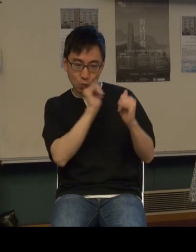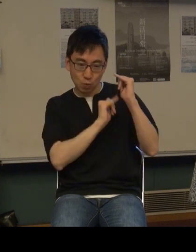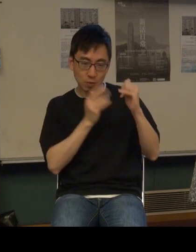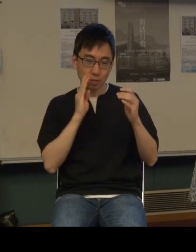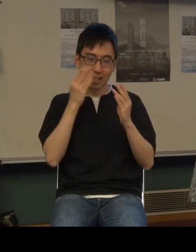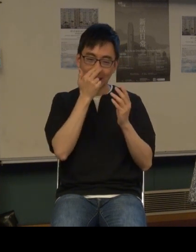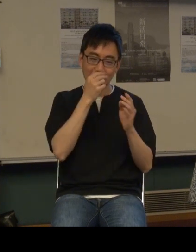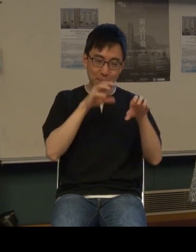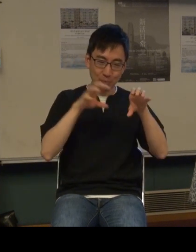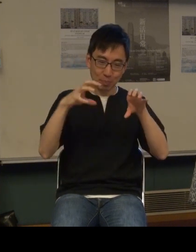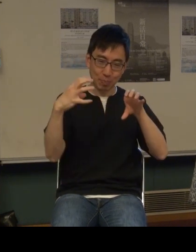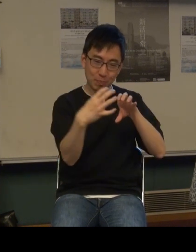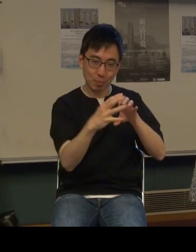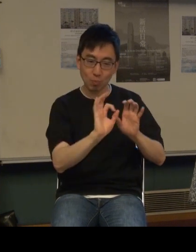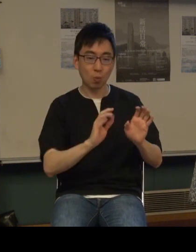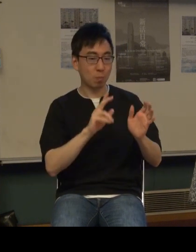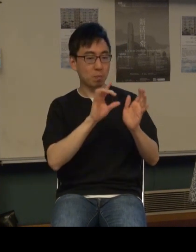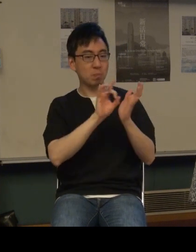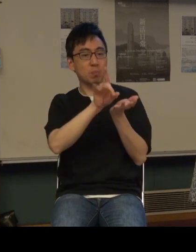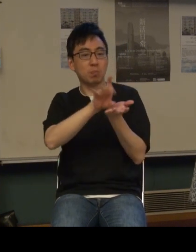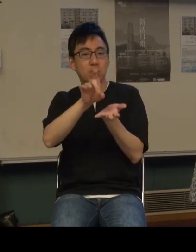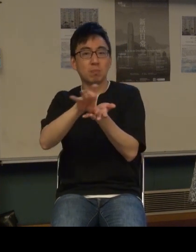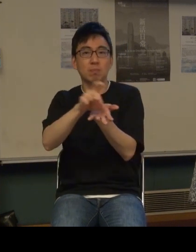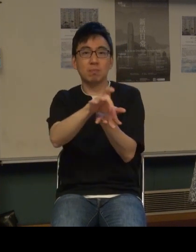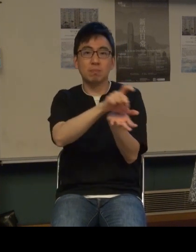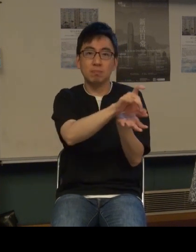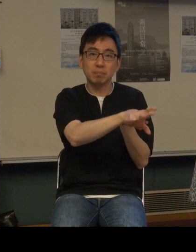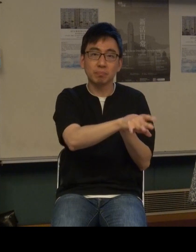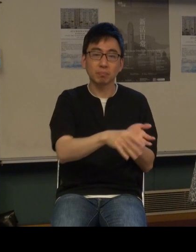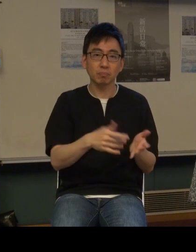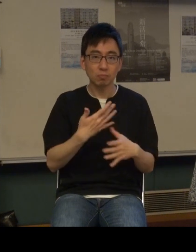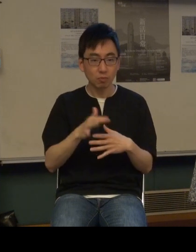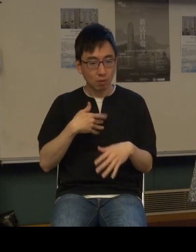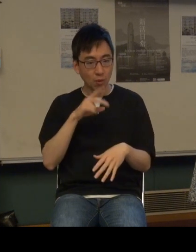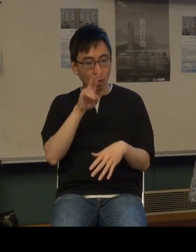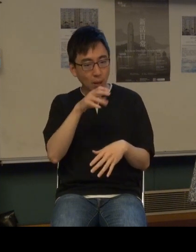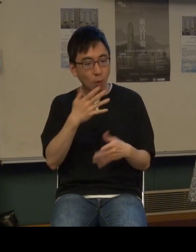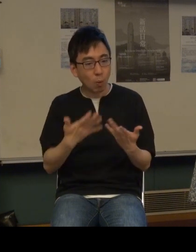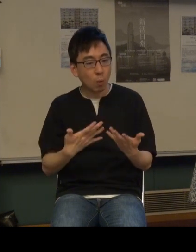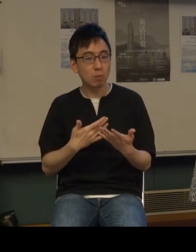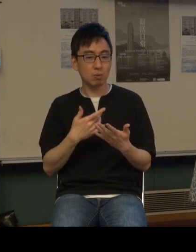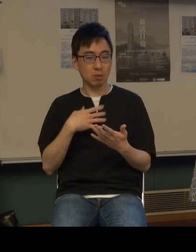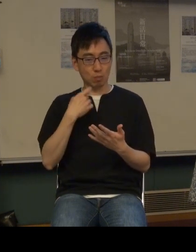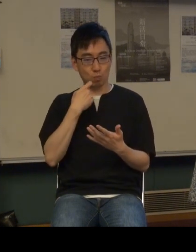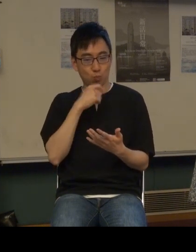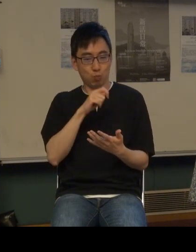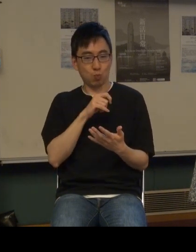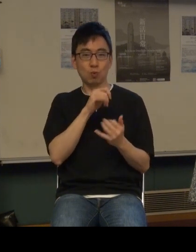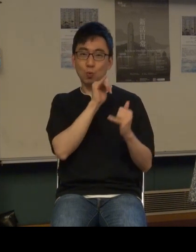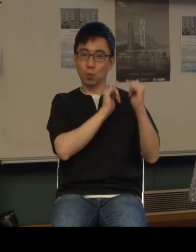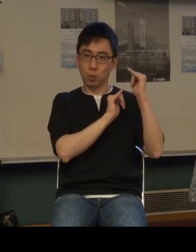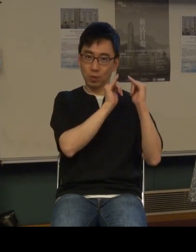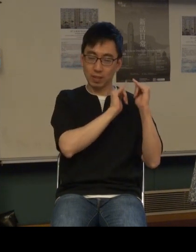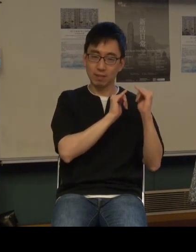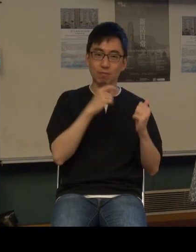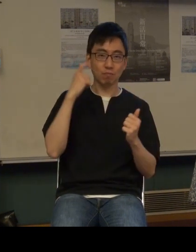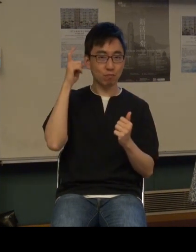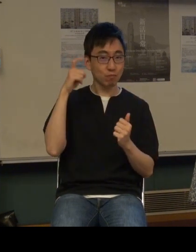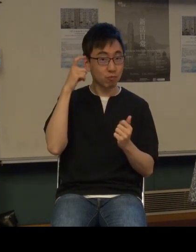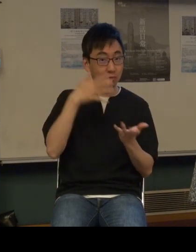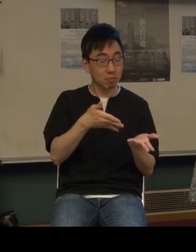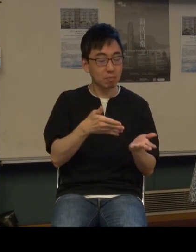裝飾物，佢搣走曬喺古典建築物嘅裝飾物，所以點解我哋會講話係一個簡約嘅古典形式？但係佢仍